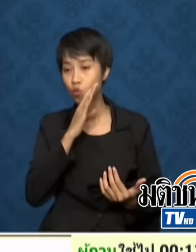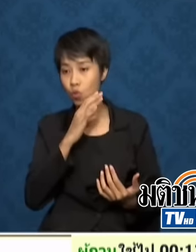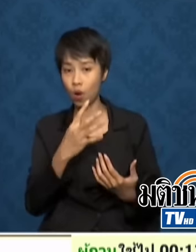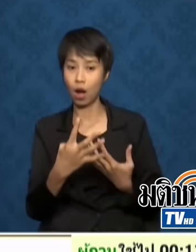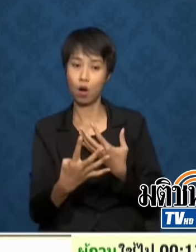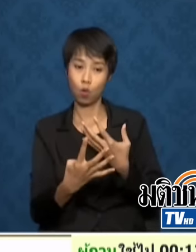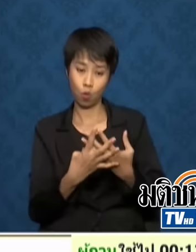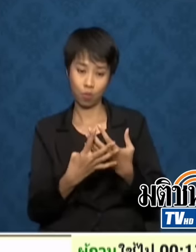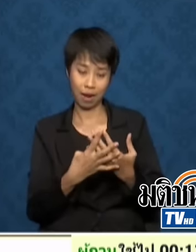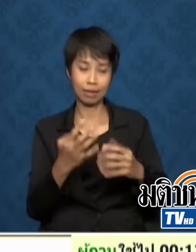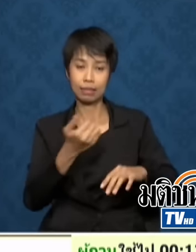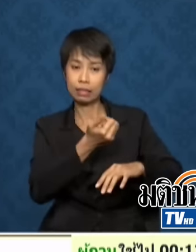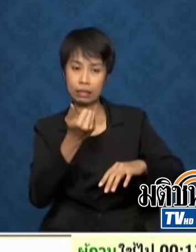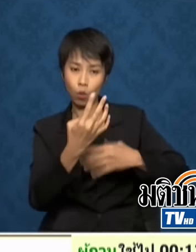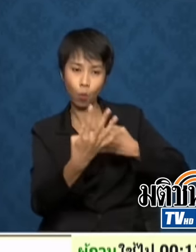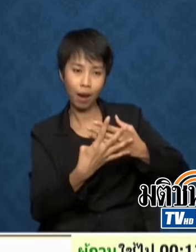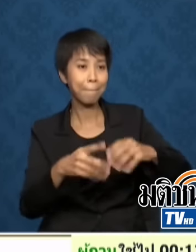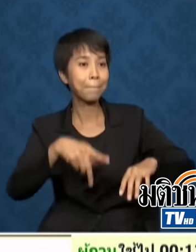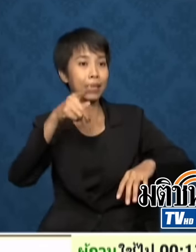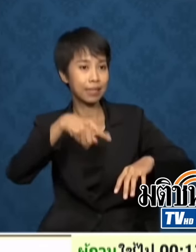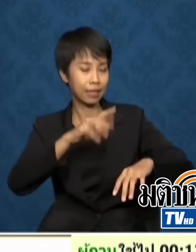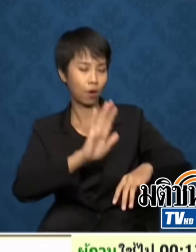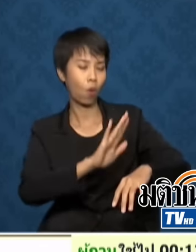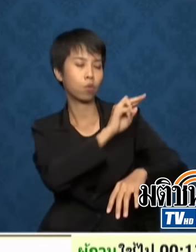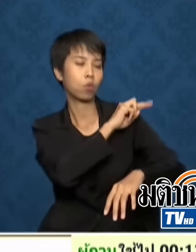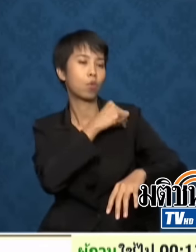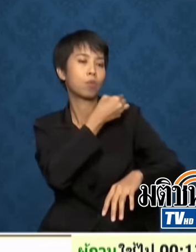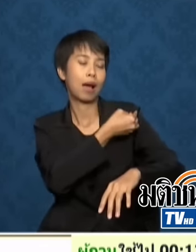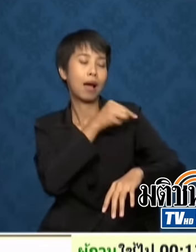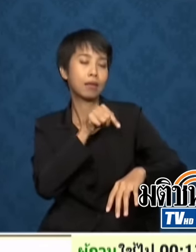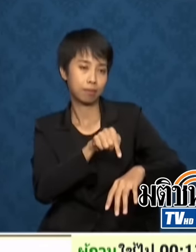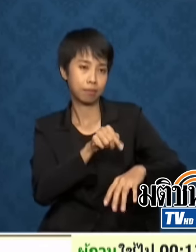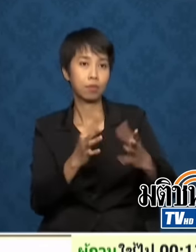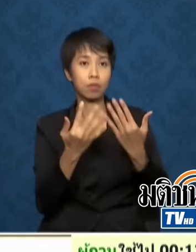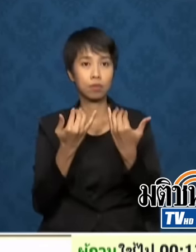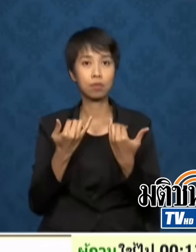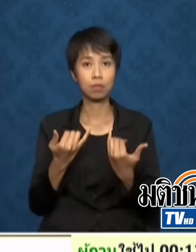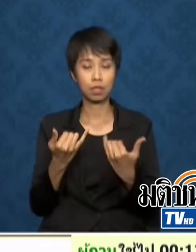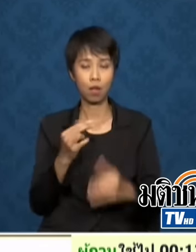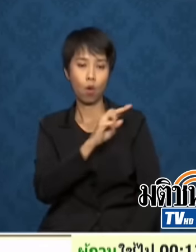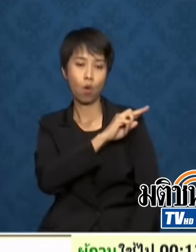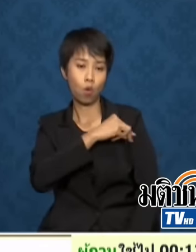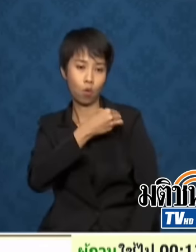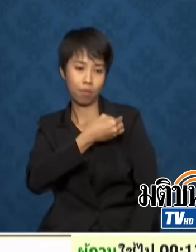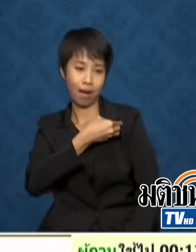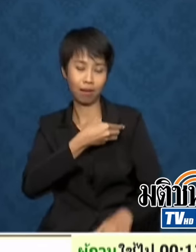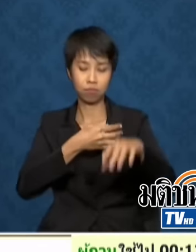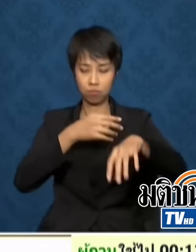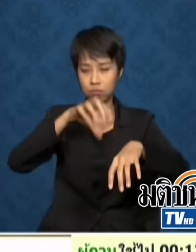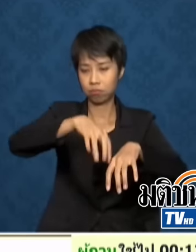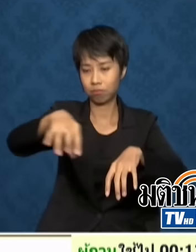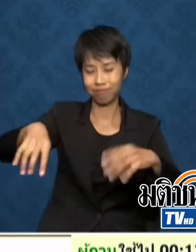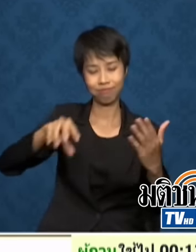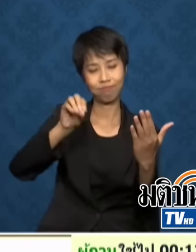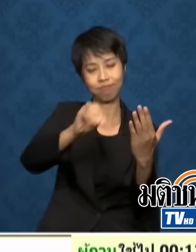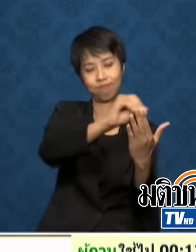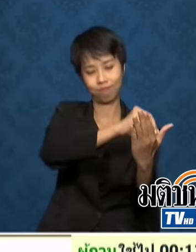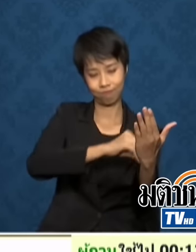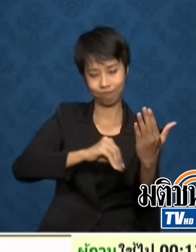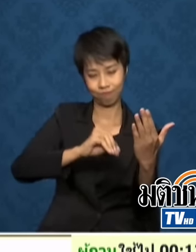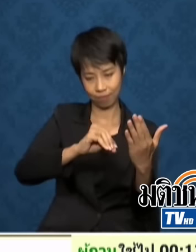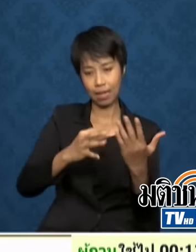ขังพิเศษของโรงพยาบาลเนี่ยขณะนี้โรงพยาบาลแม่ข่ายทั้งประเทศเนี่ยเราก็มาดู